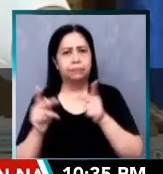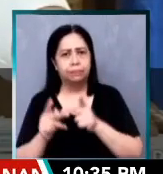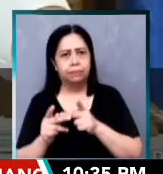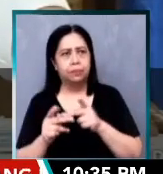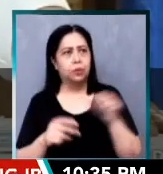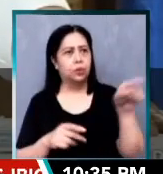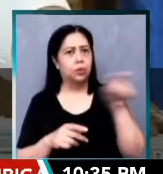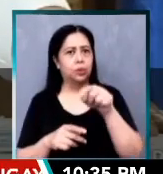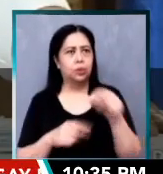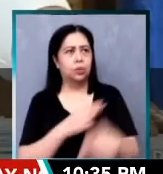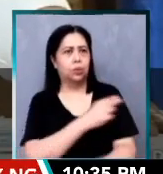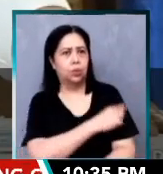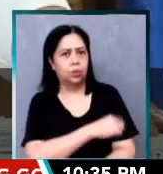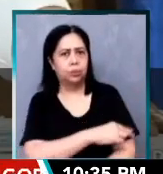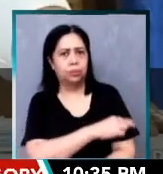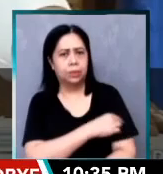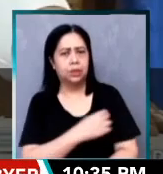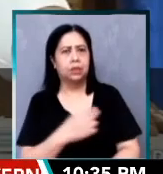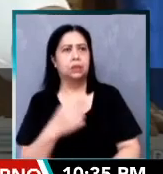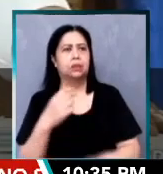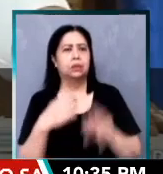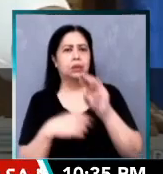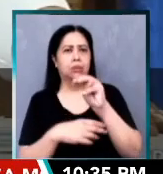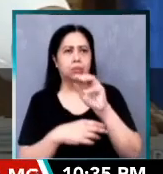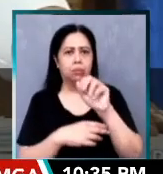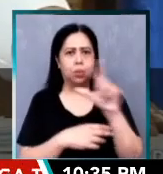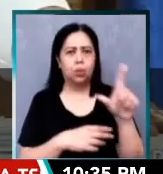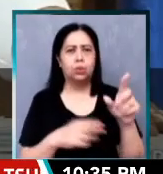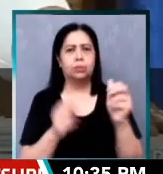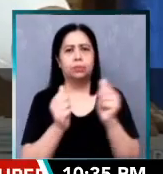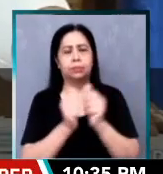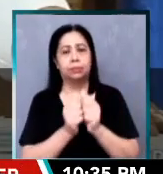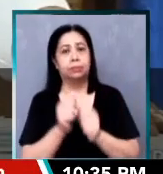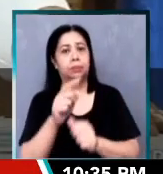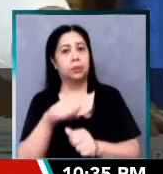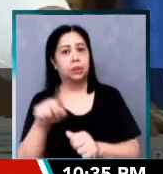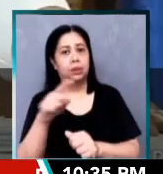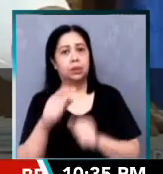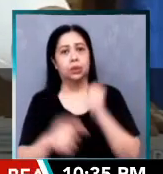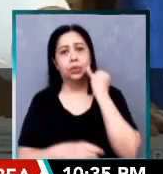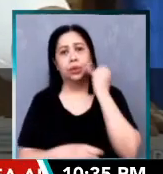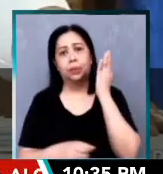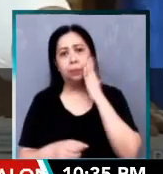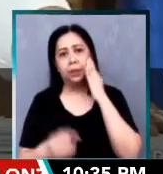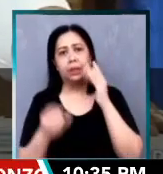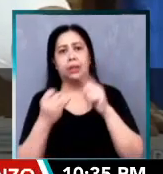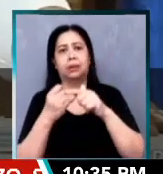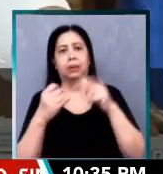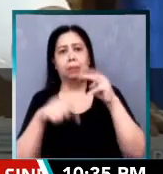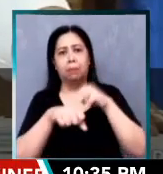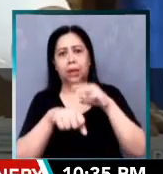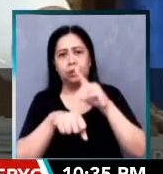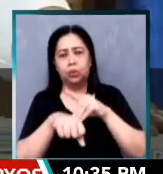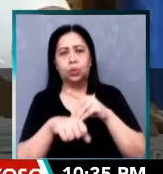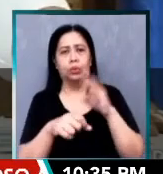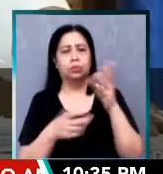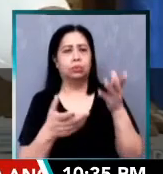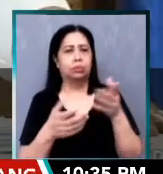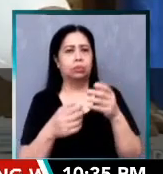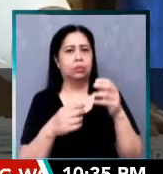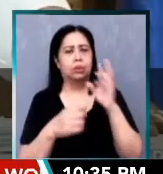hospitals, malls, at maging sa mga Jollibee at McDonald's branches para